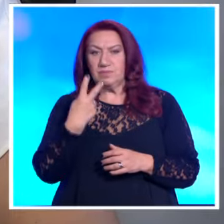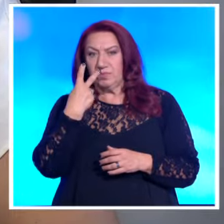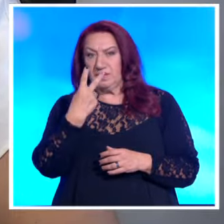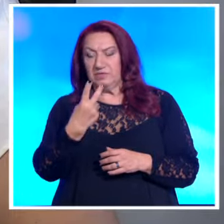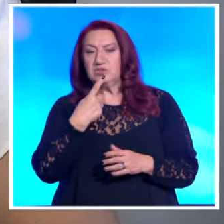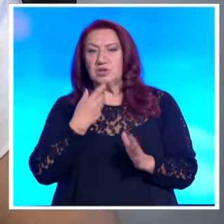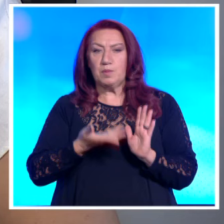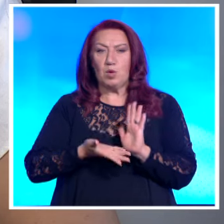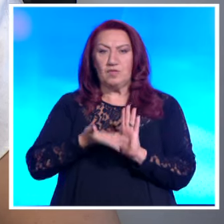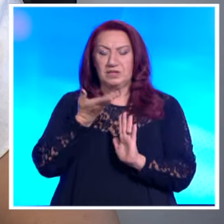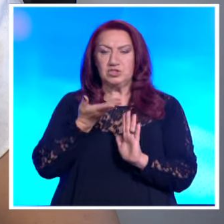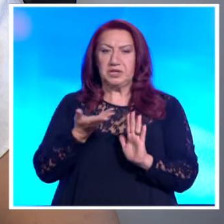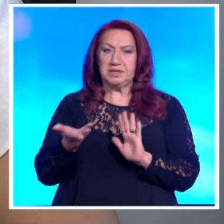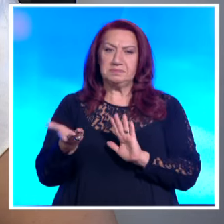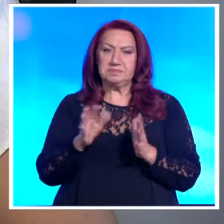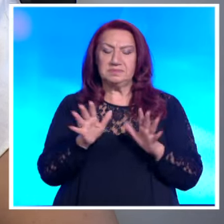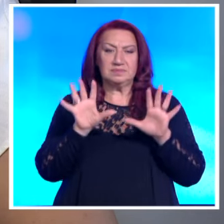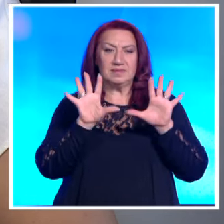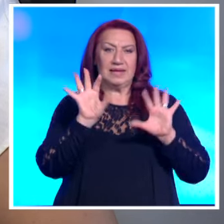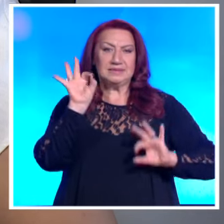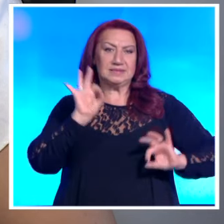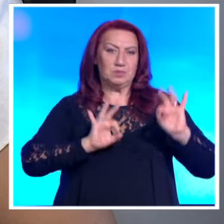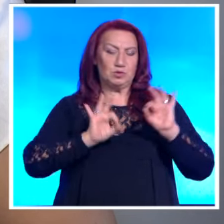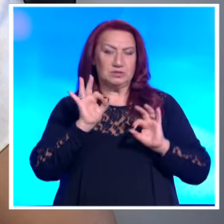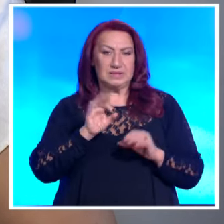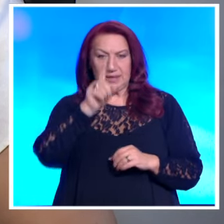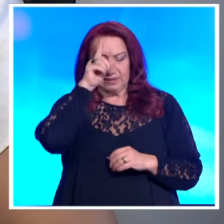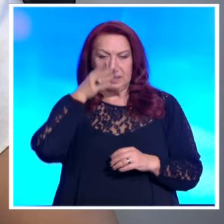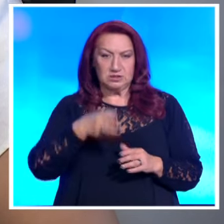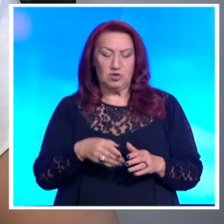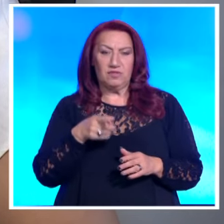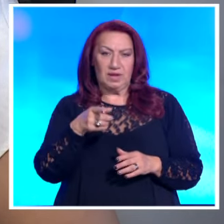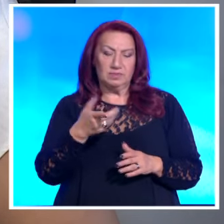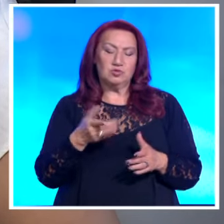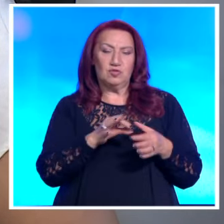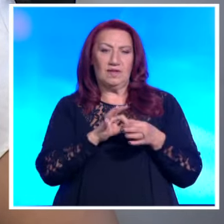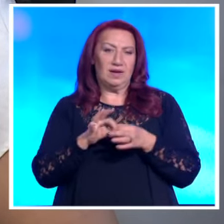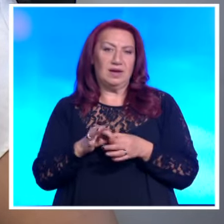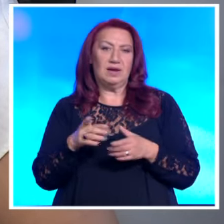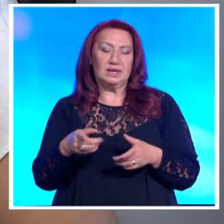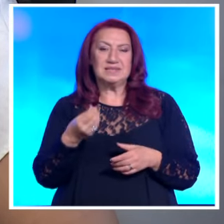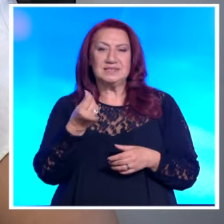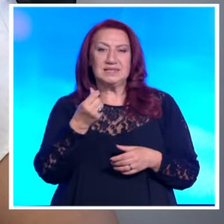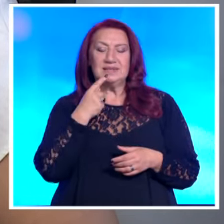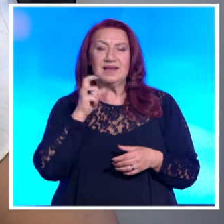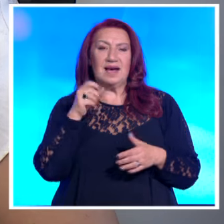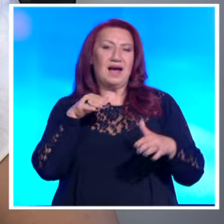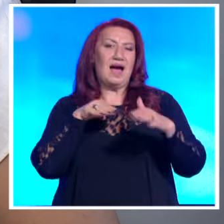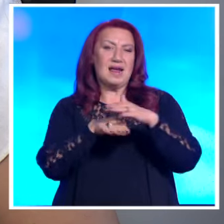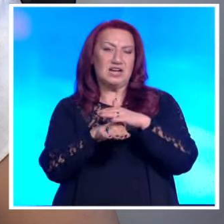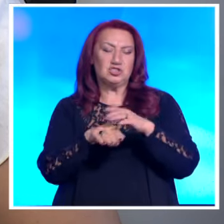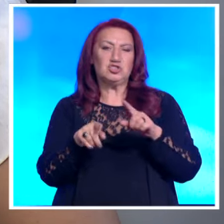около 10% на цените в София. Предполагам, че това ще засегне и съответните цени на гаража и